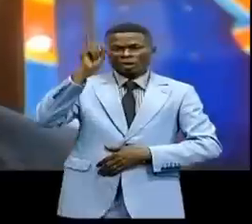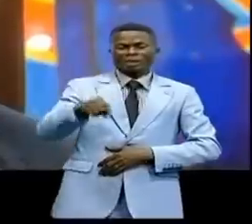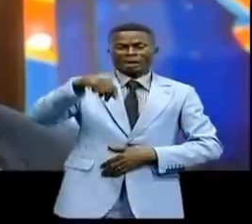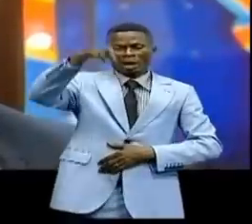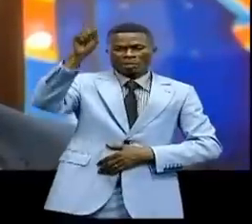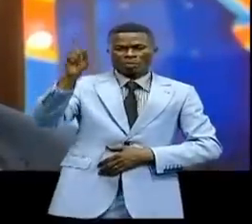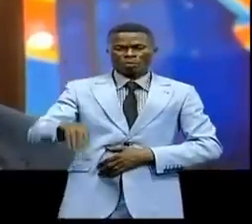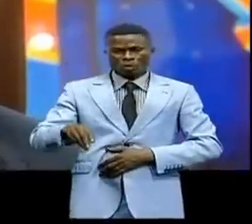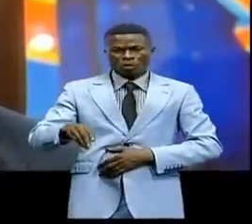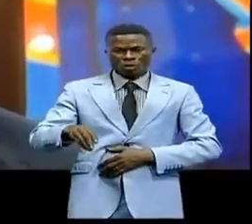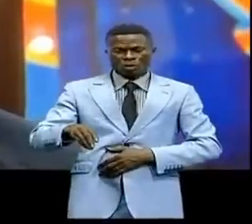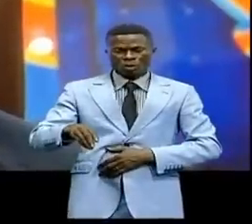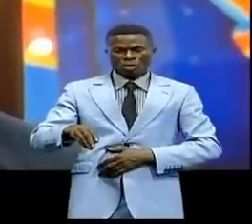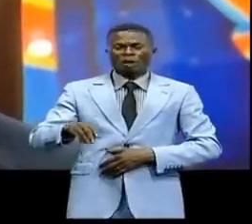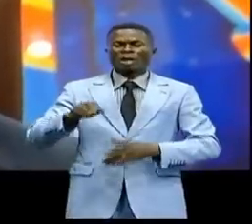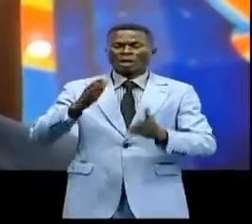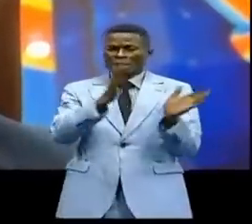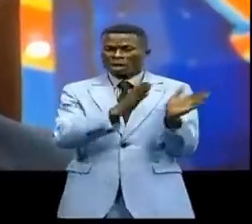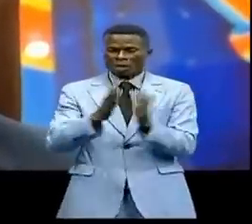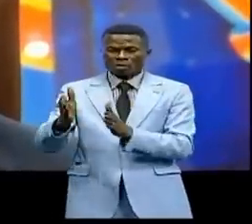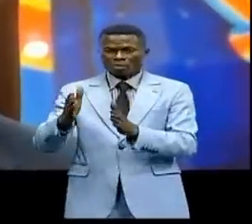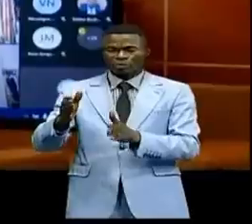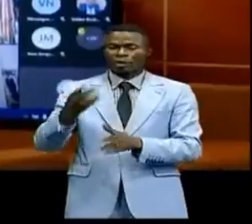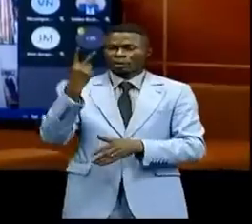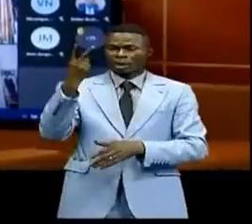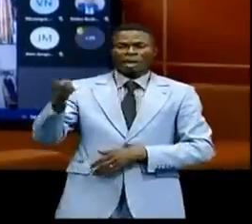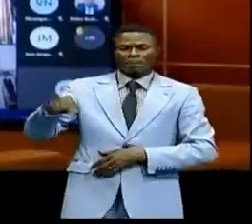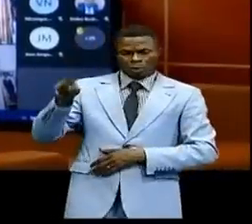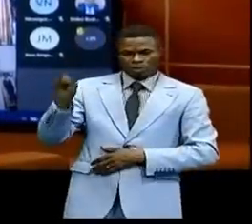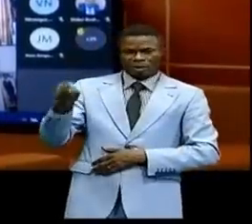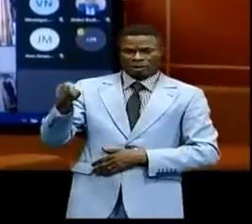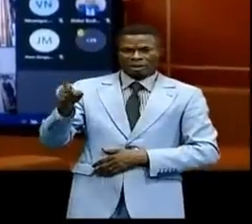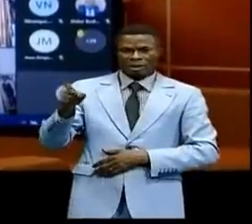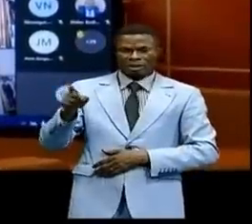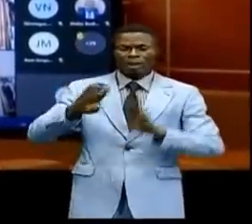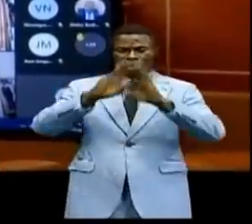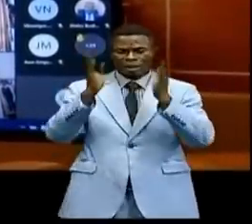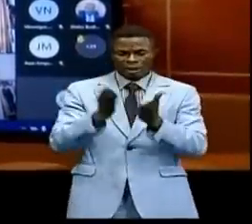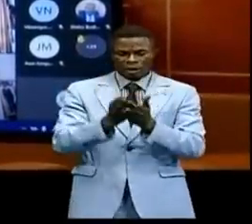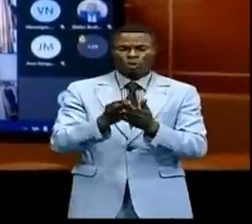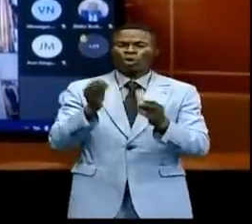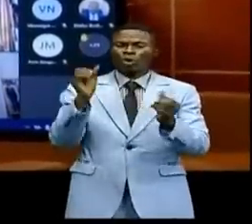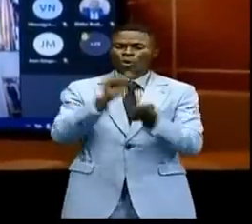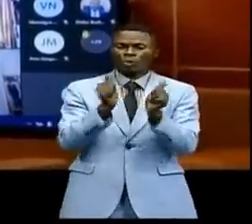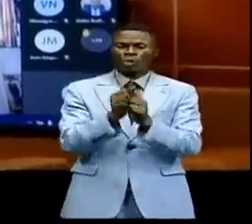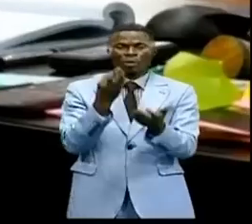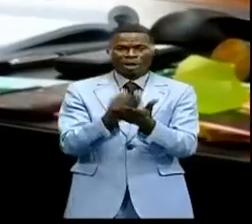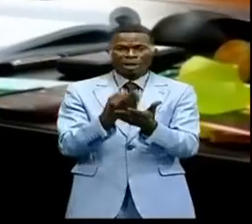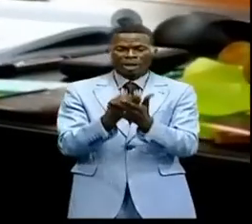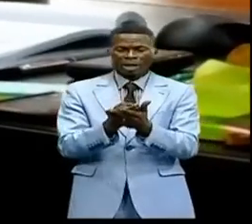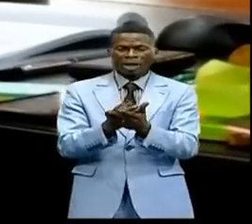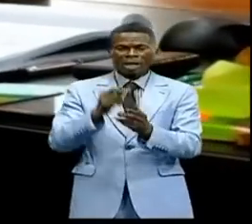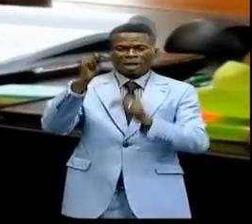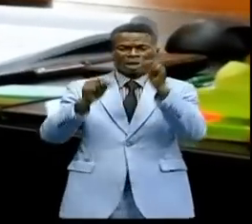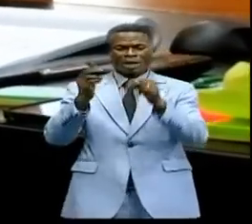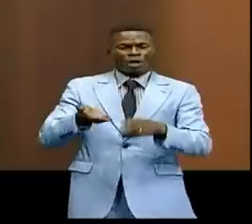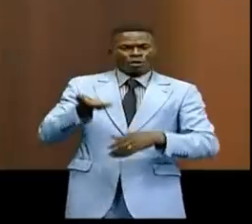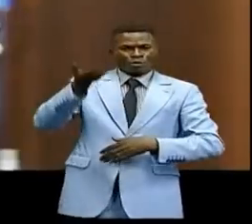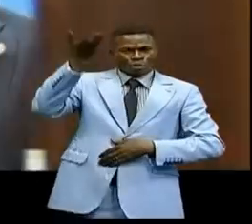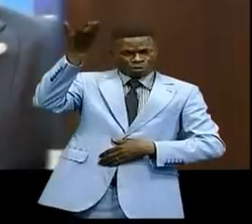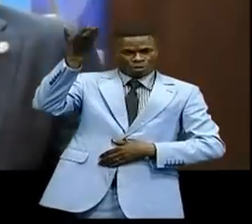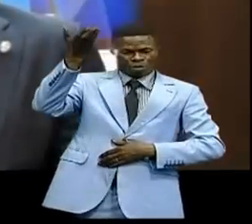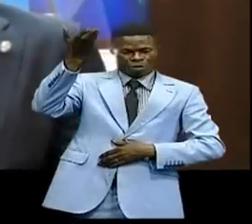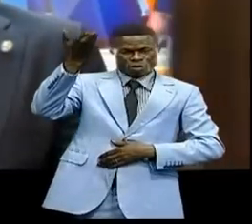100% dans celles placées sous état de siège. Toutes les régies financières ont relevé les niveaux de leur